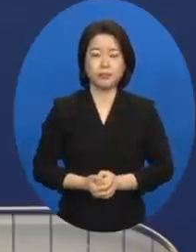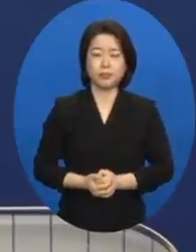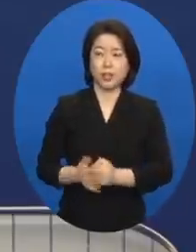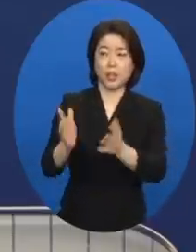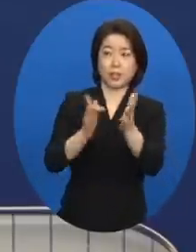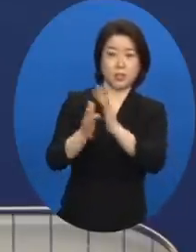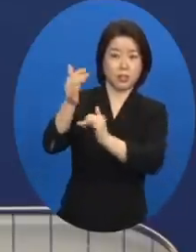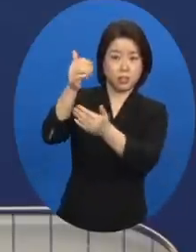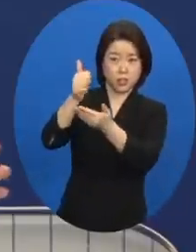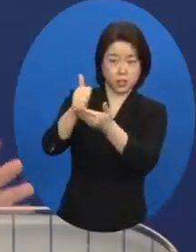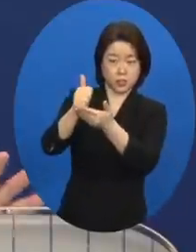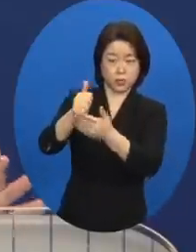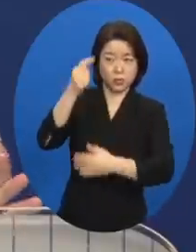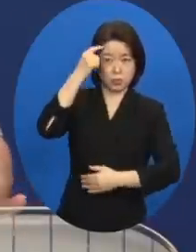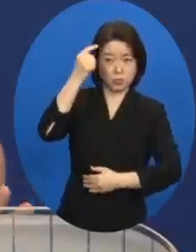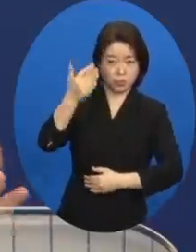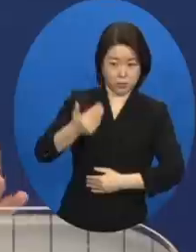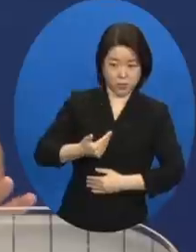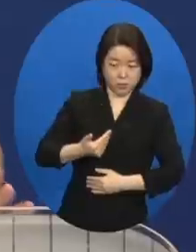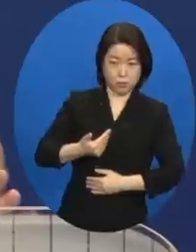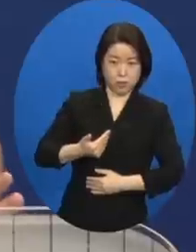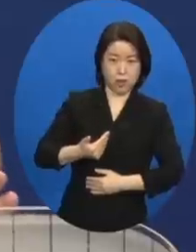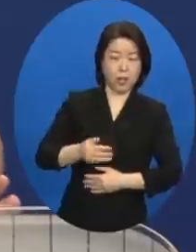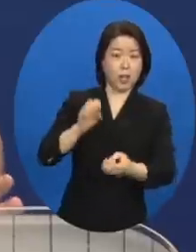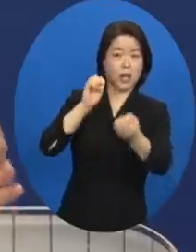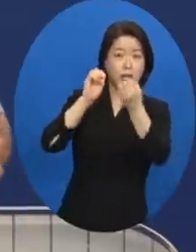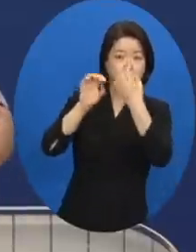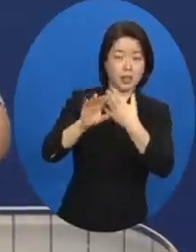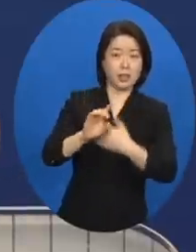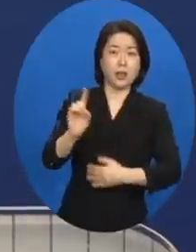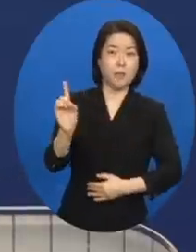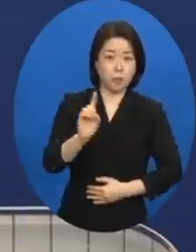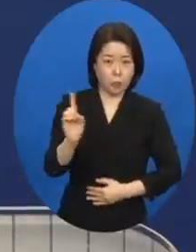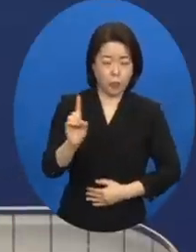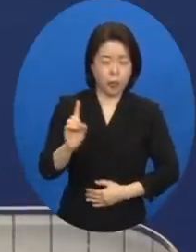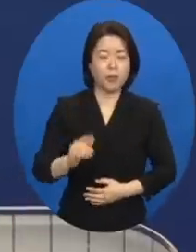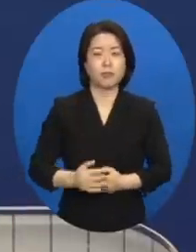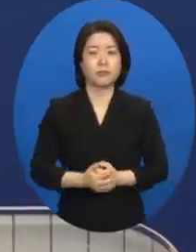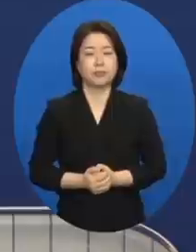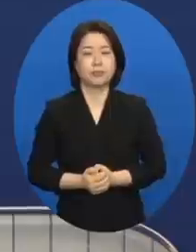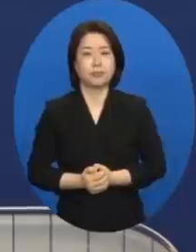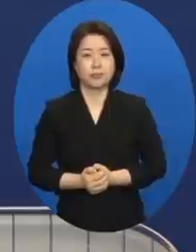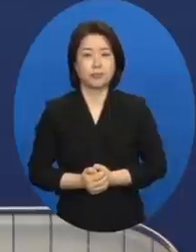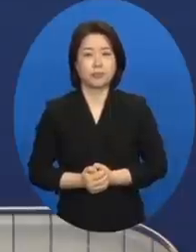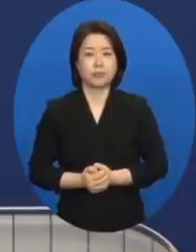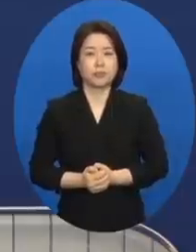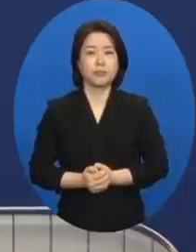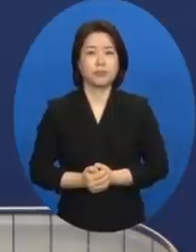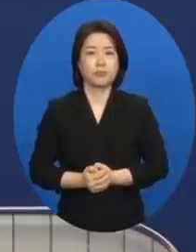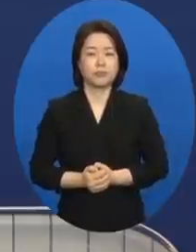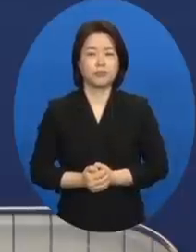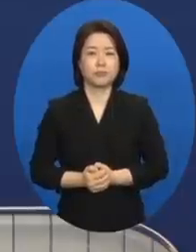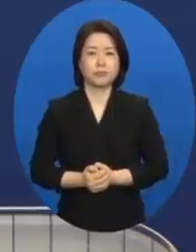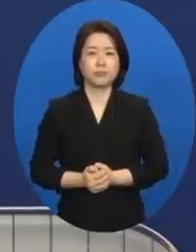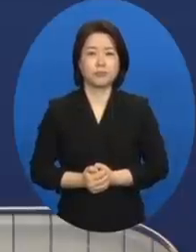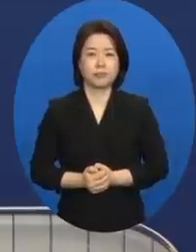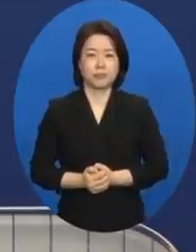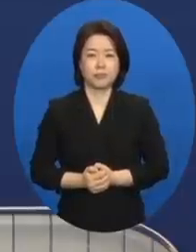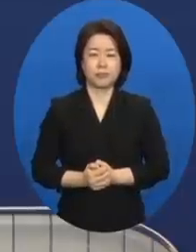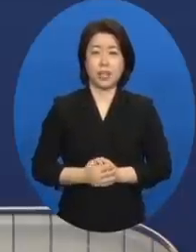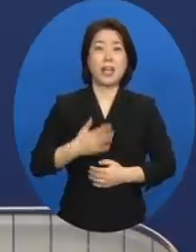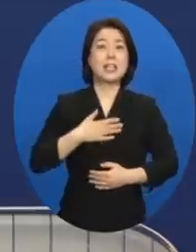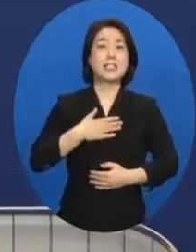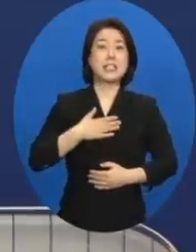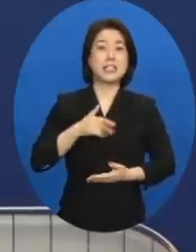예수님의 질문에 대답을 이렇게 합니다. 조금 제 쉽게로 이해한